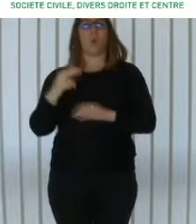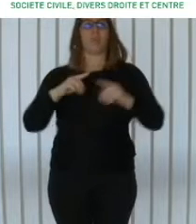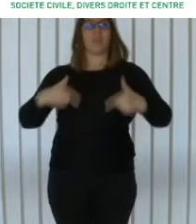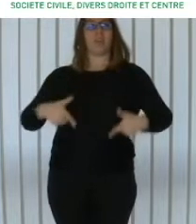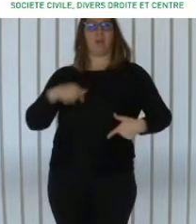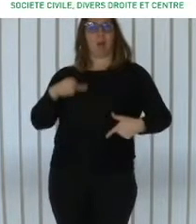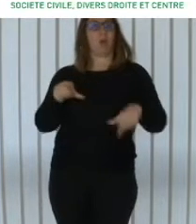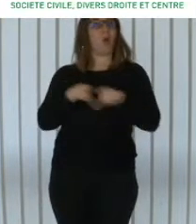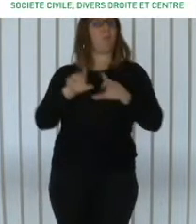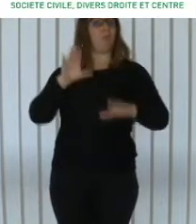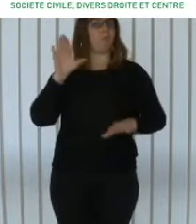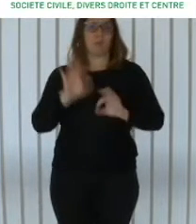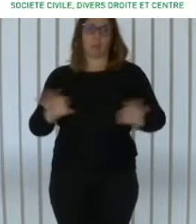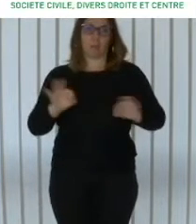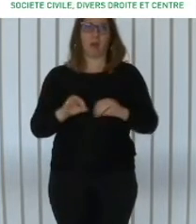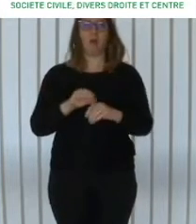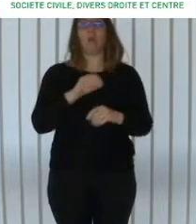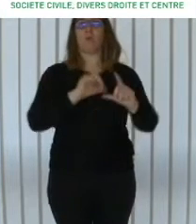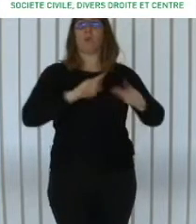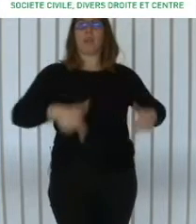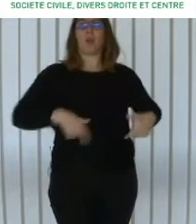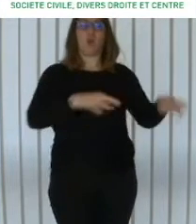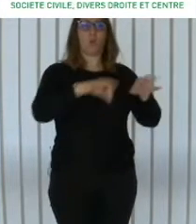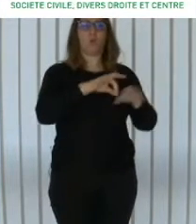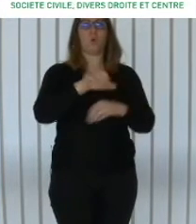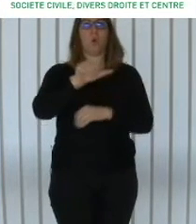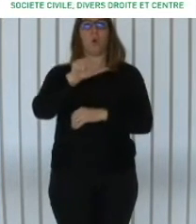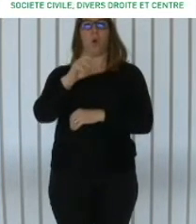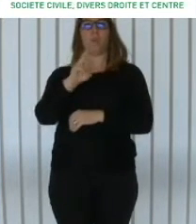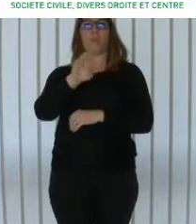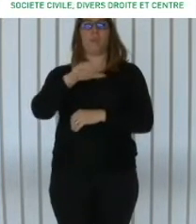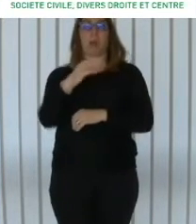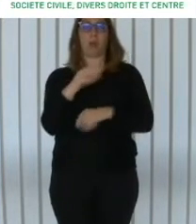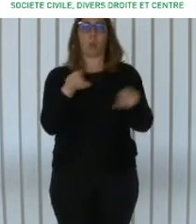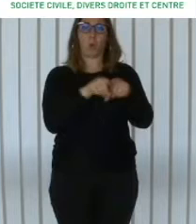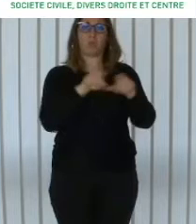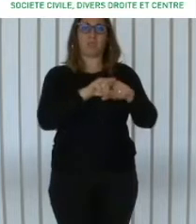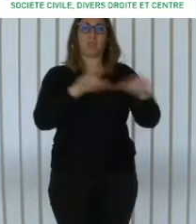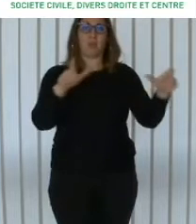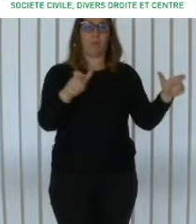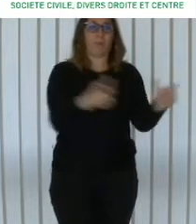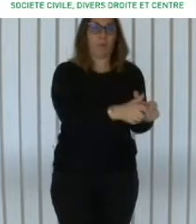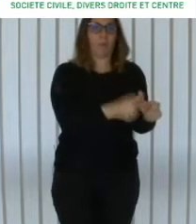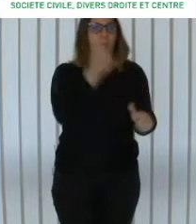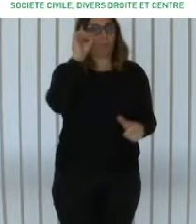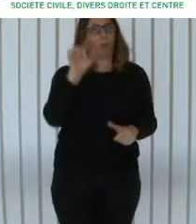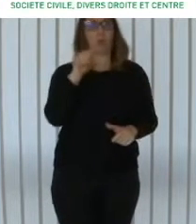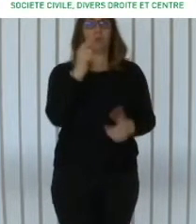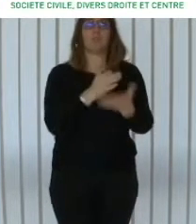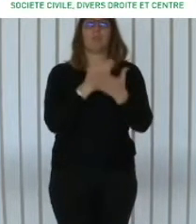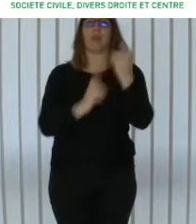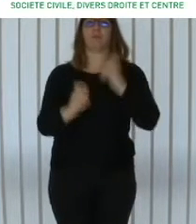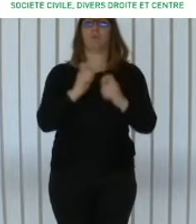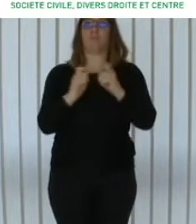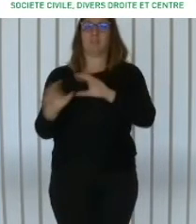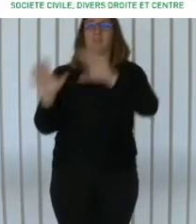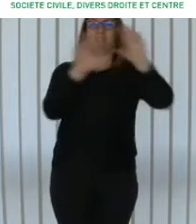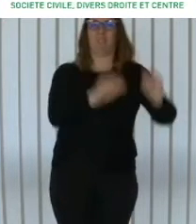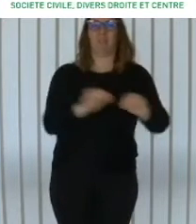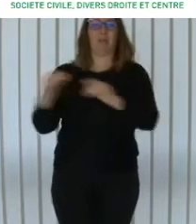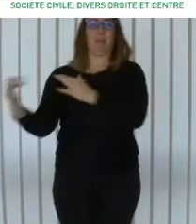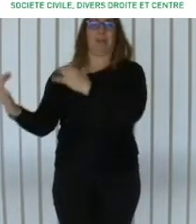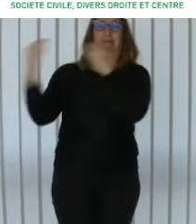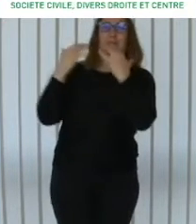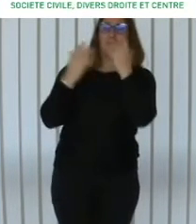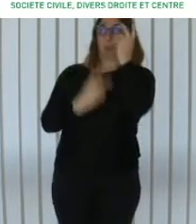la cour de l'école Lucie Aubrac a été encore réduite par la création d'une seconde classe provisoire pour faire face à l'afflux d'élèves